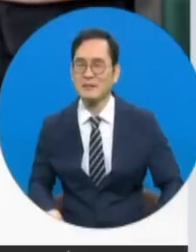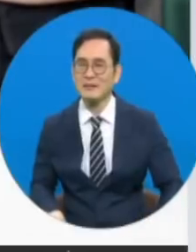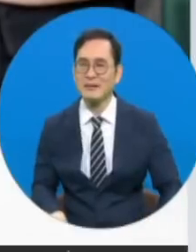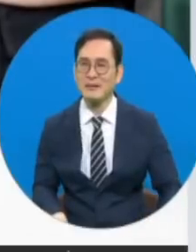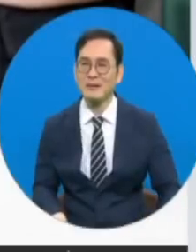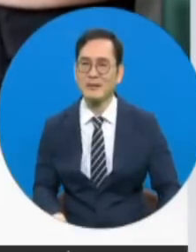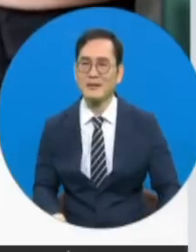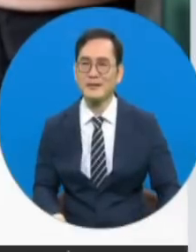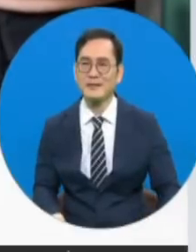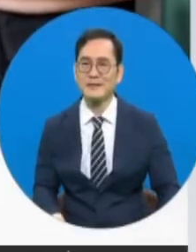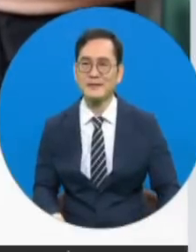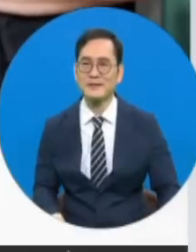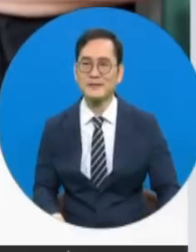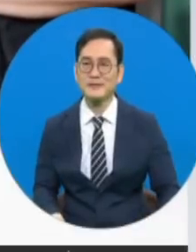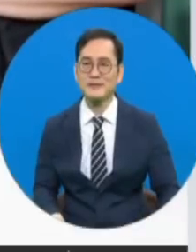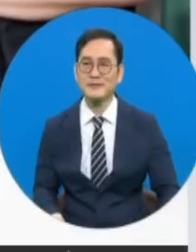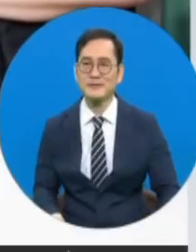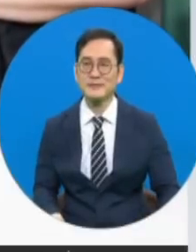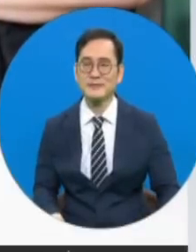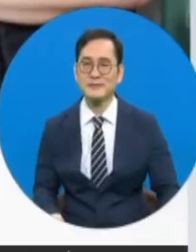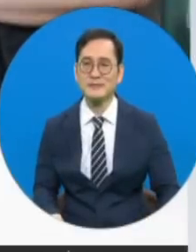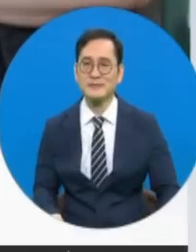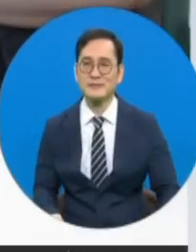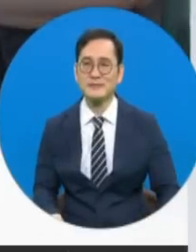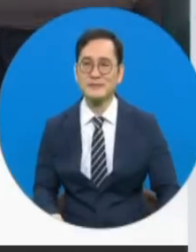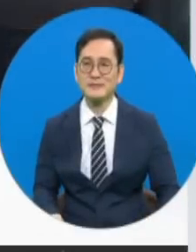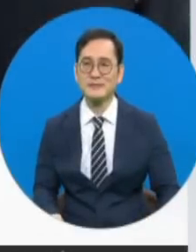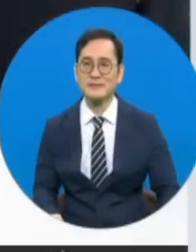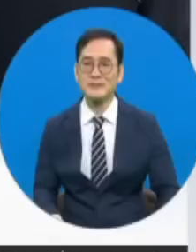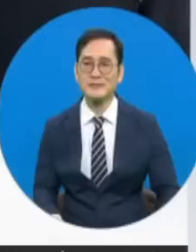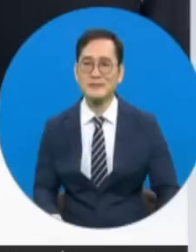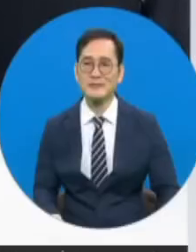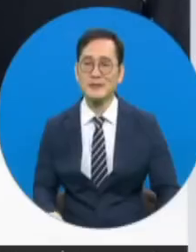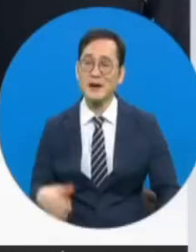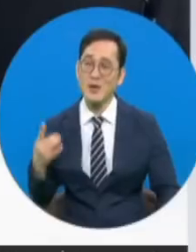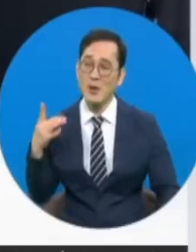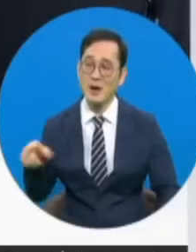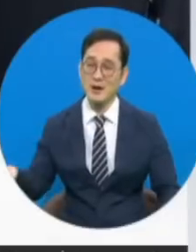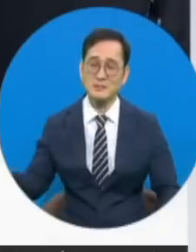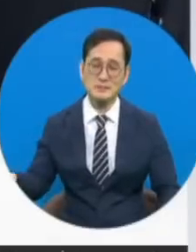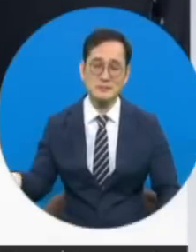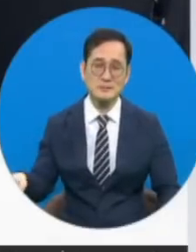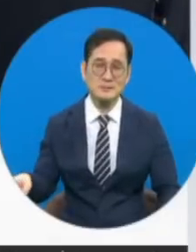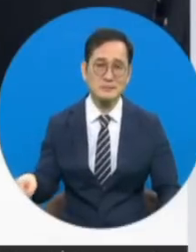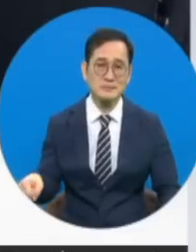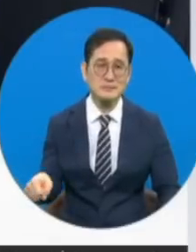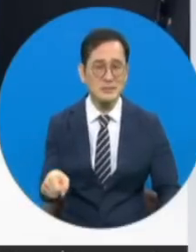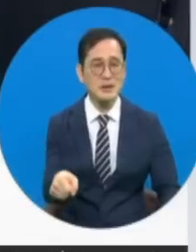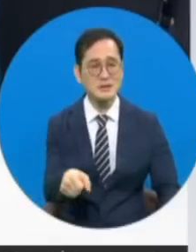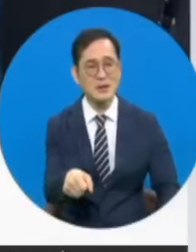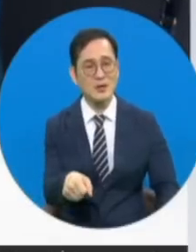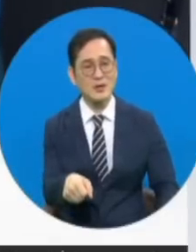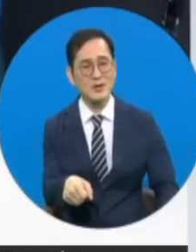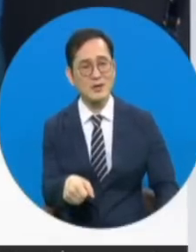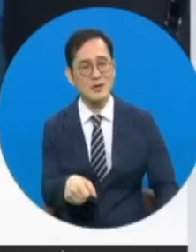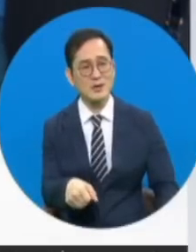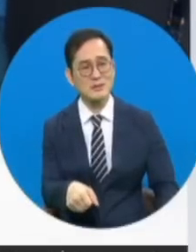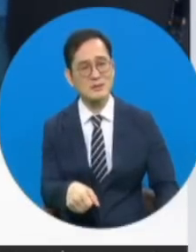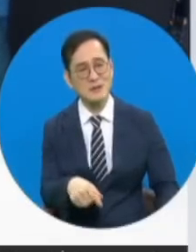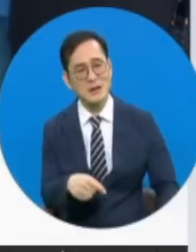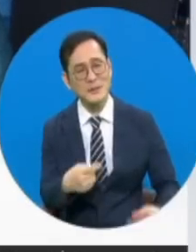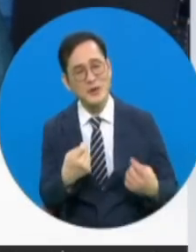자기가 주로 다니는 산책길에 가서 유별하려다가 수상하다고 신고를 받아서 걸린 거거든요 근데 만약에 위기가